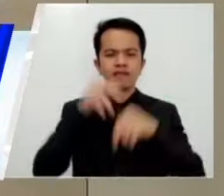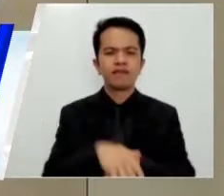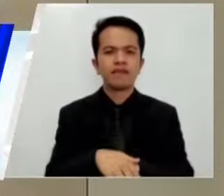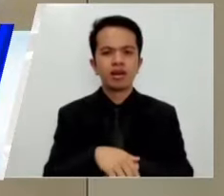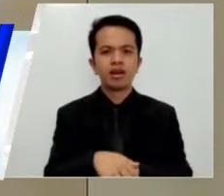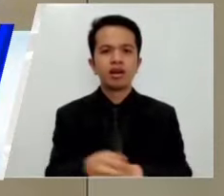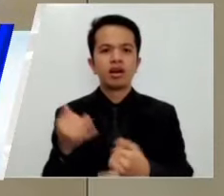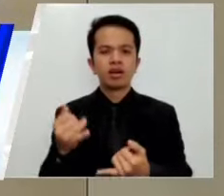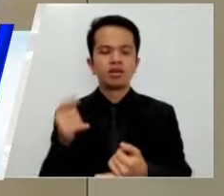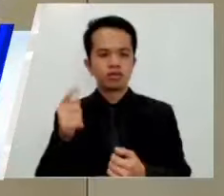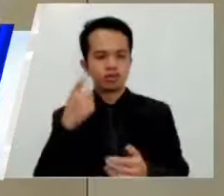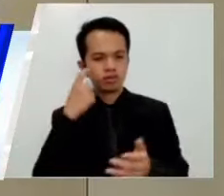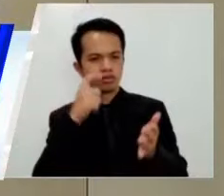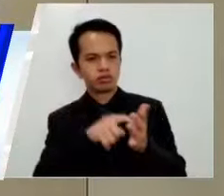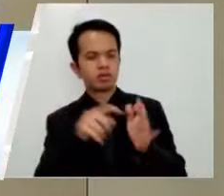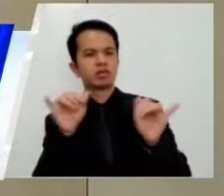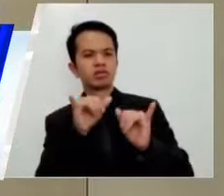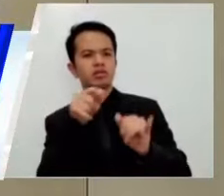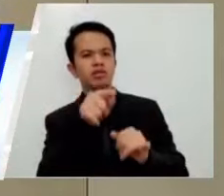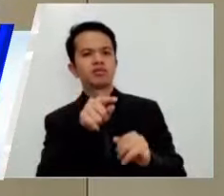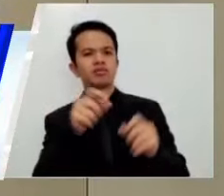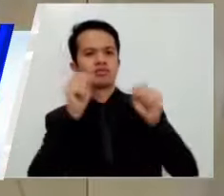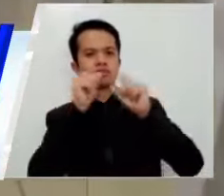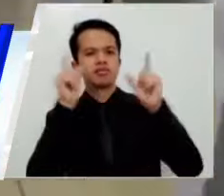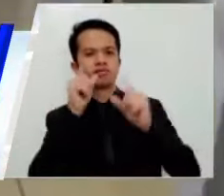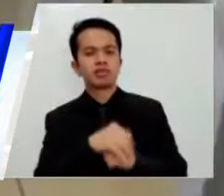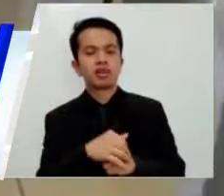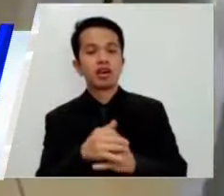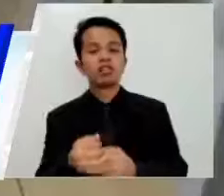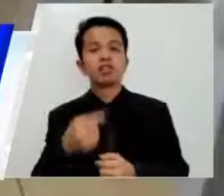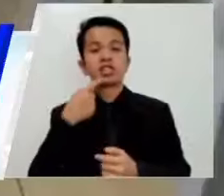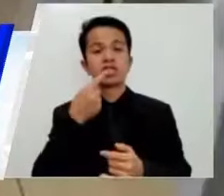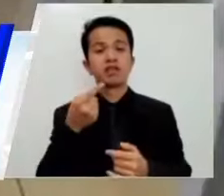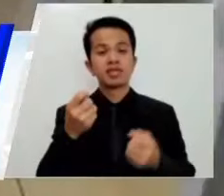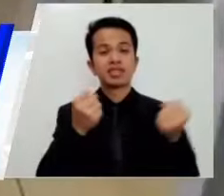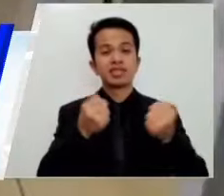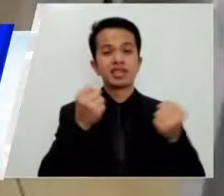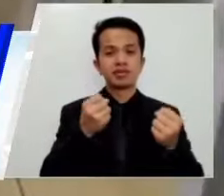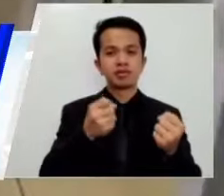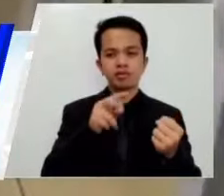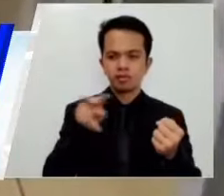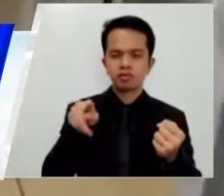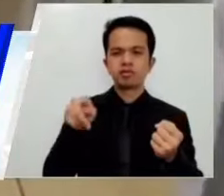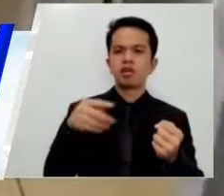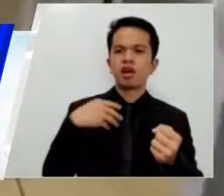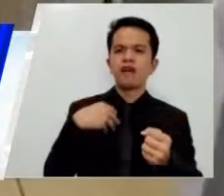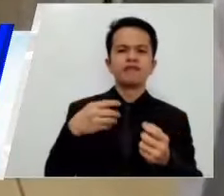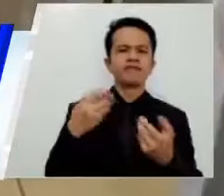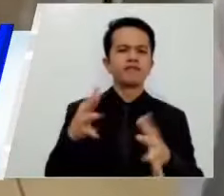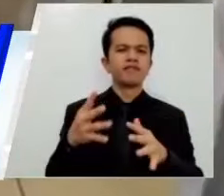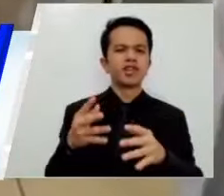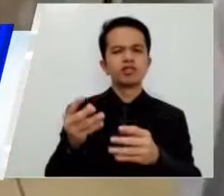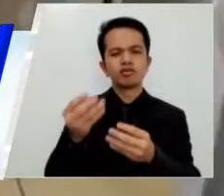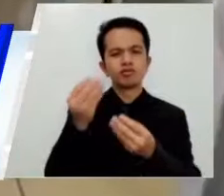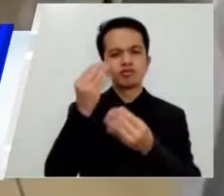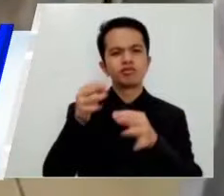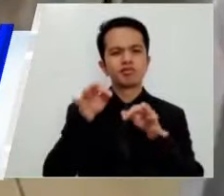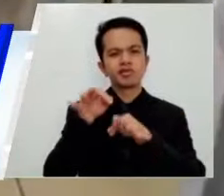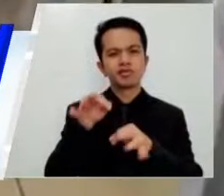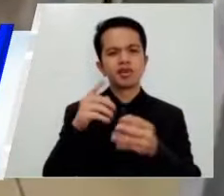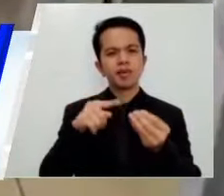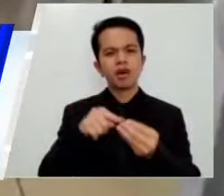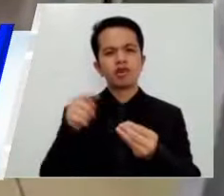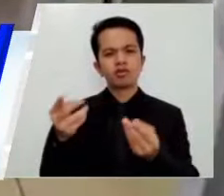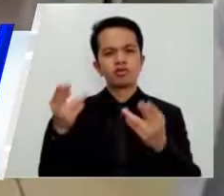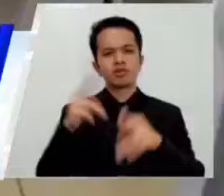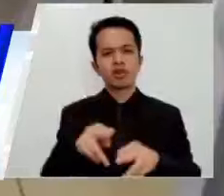tren ang kabayo. Nasabihin naman daw ang mga driver ng tren tungkol sa nakatakas na kabayo, kaya nakapagpabagal sila pagdating sa